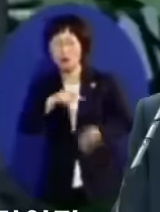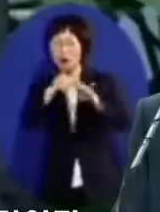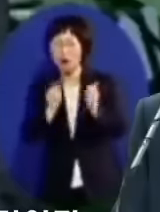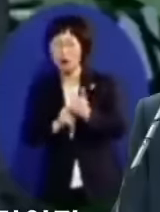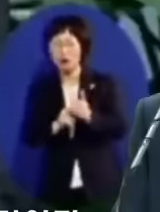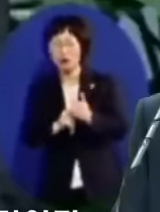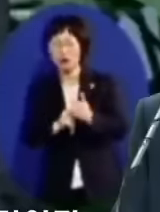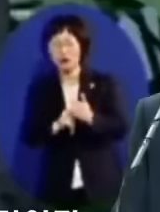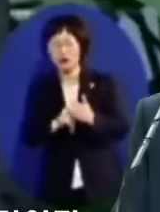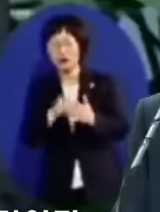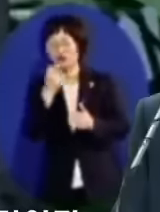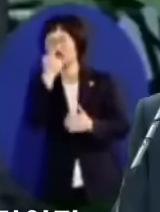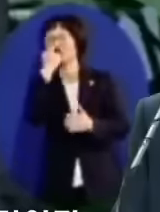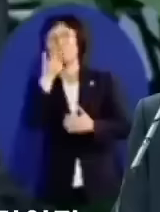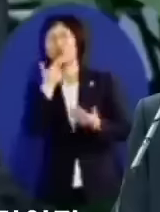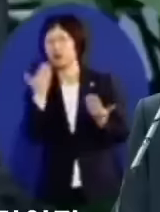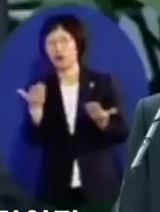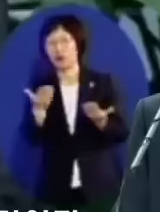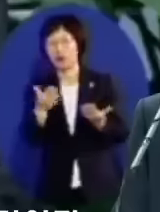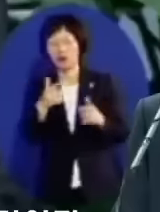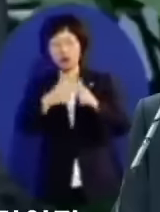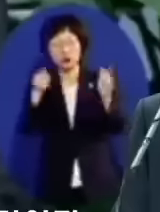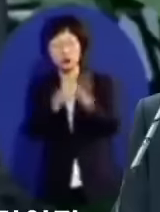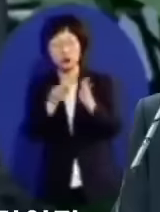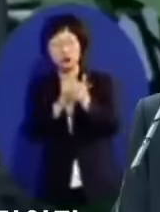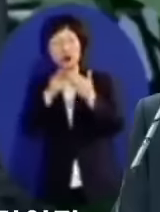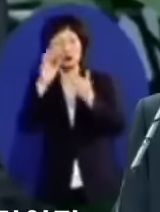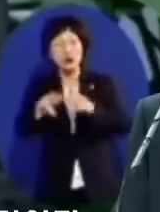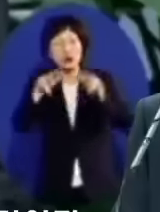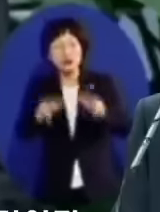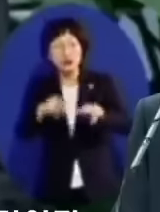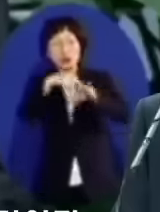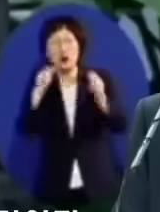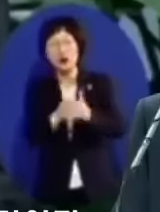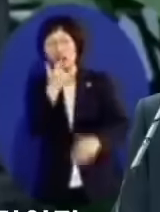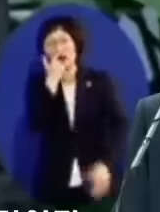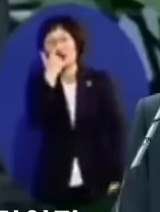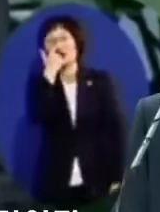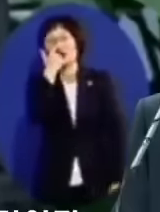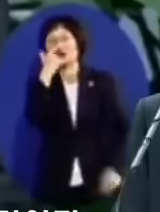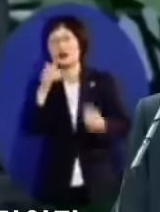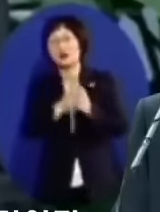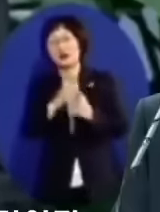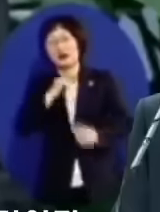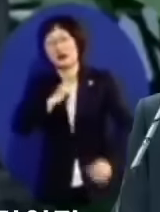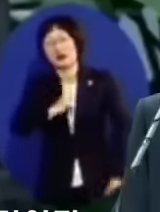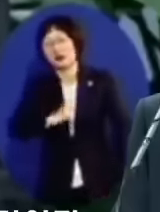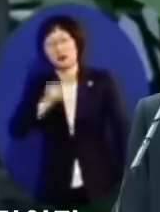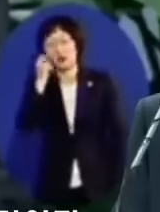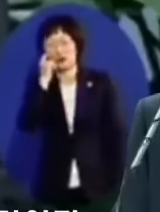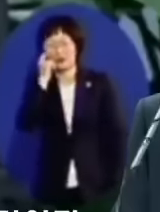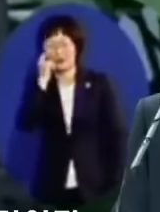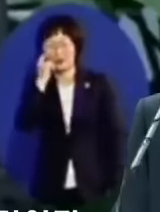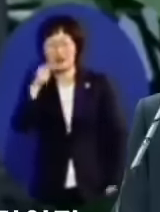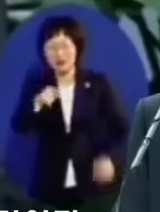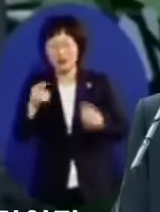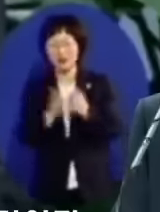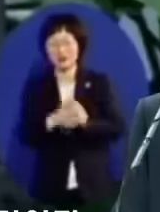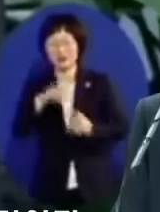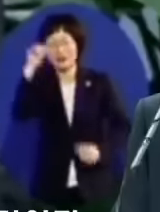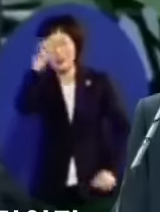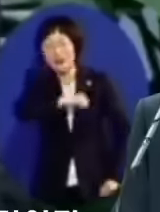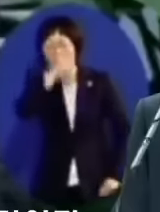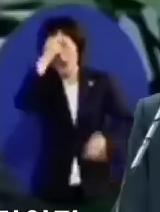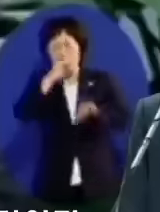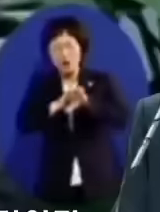괴로움이 없었는데 예수 믿고 난 다음에 집에 오면 양심의 가책이 돼서 견딜 수가 없습니다. 그래서 새벽 기도에